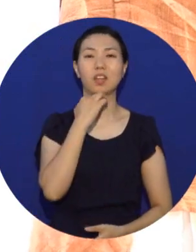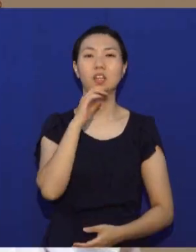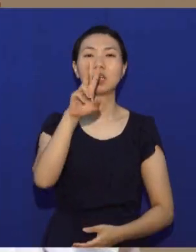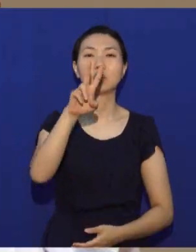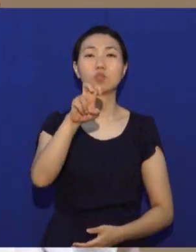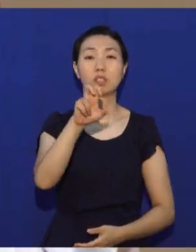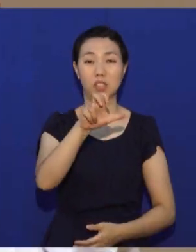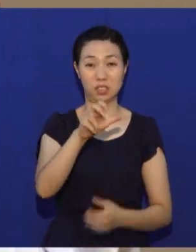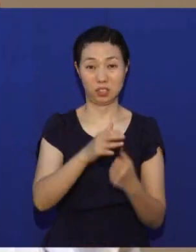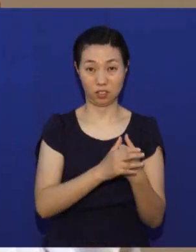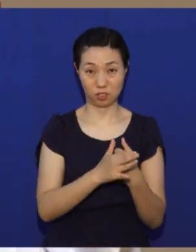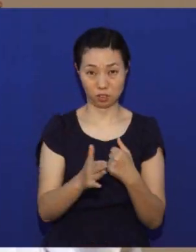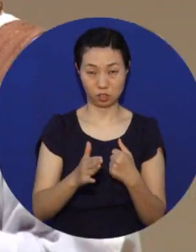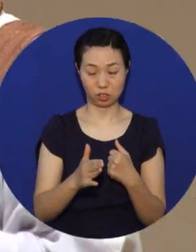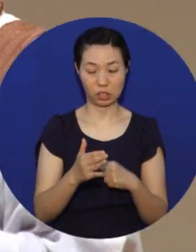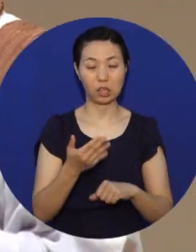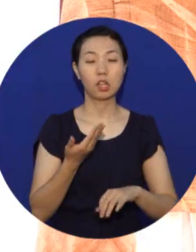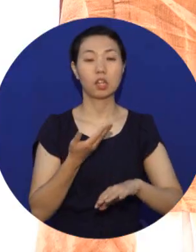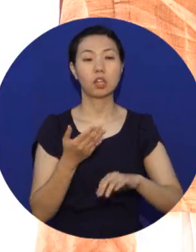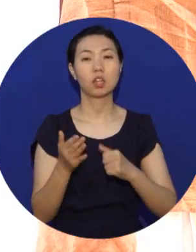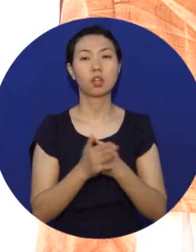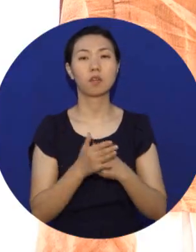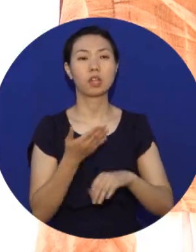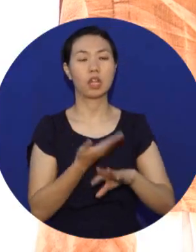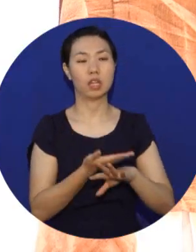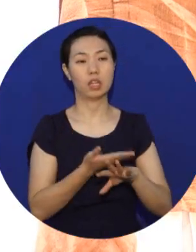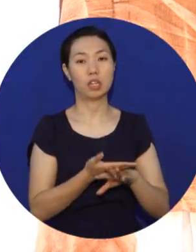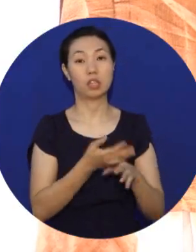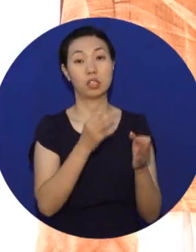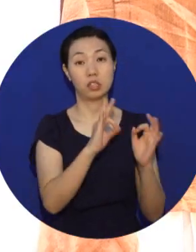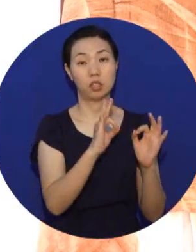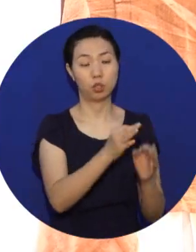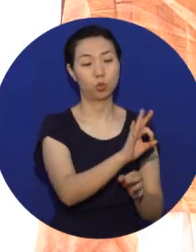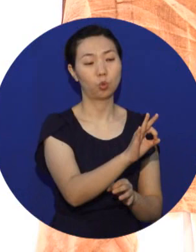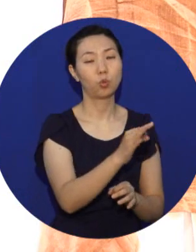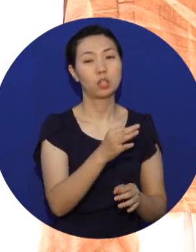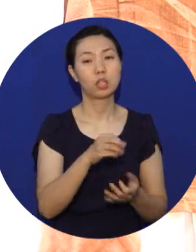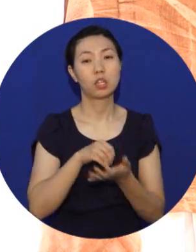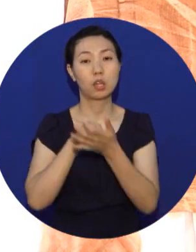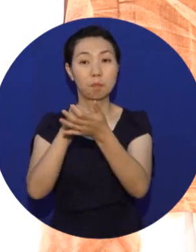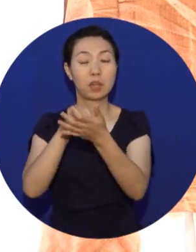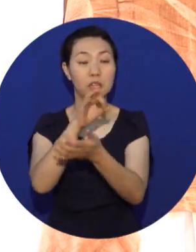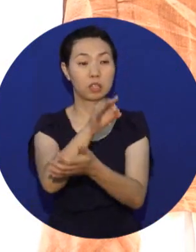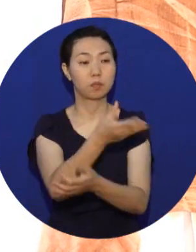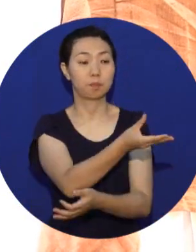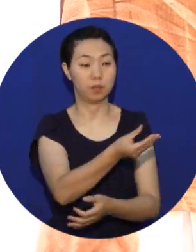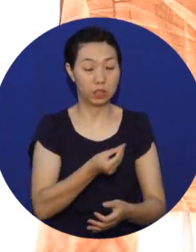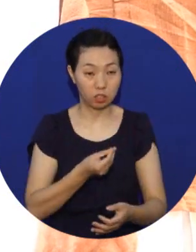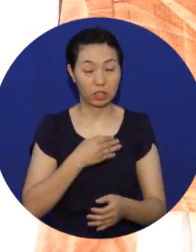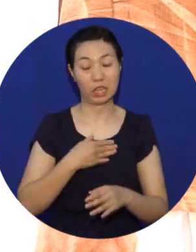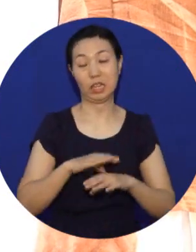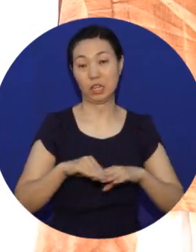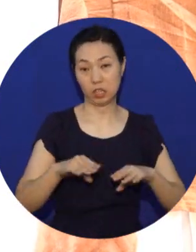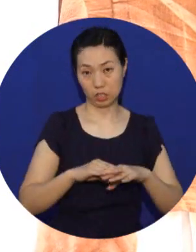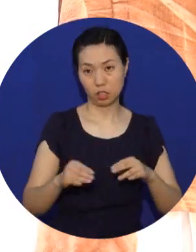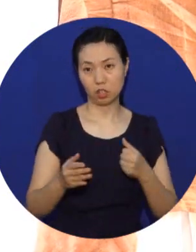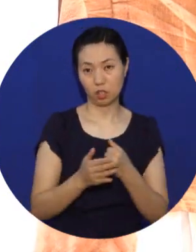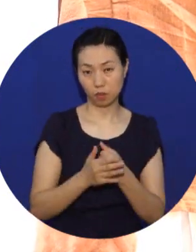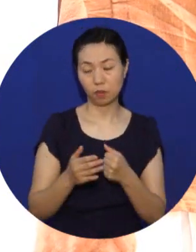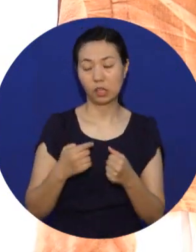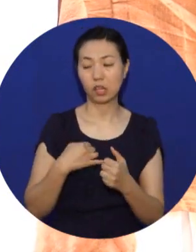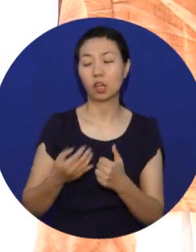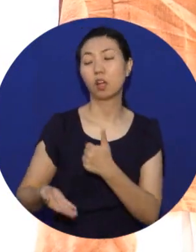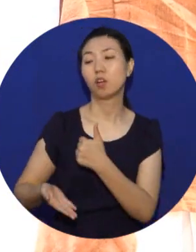해서 제가 나중에 뭐 학자금 대출이나 제 힘으로 알아서 해결을 하겠으니 좀 이렇게 같이